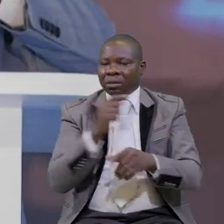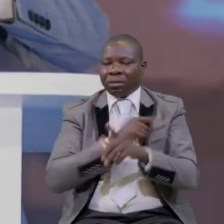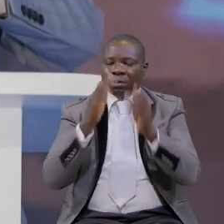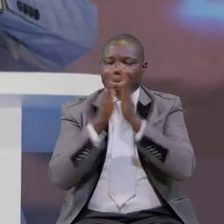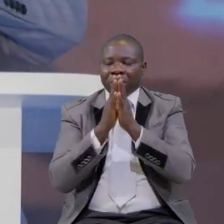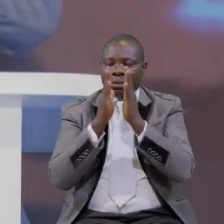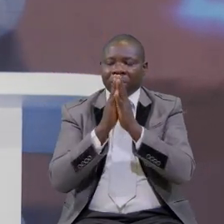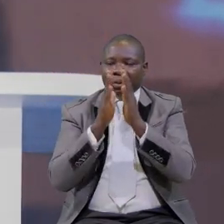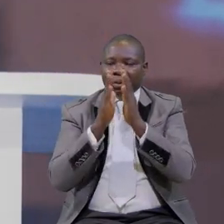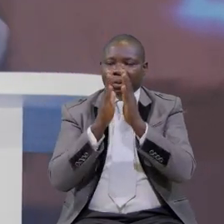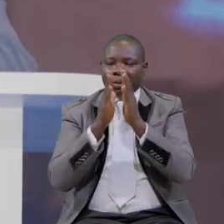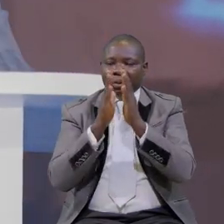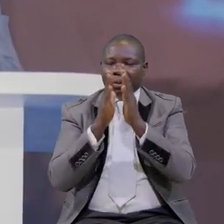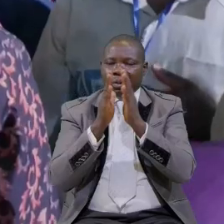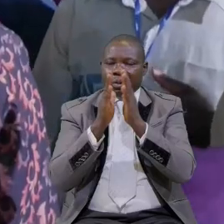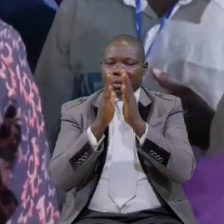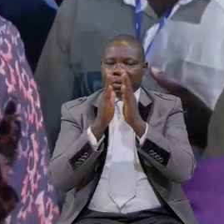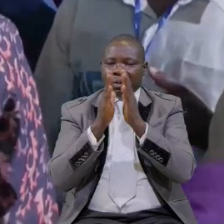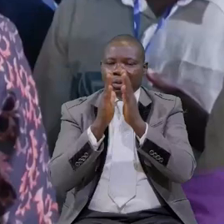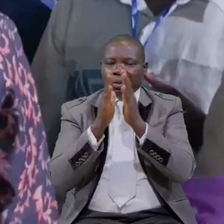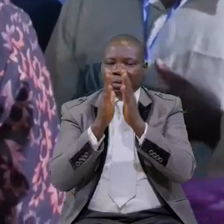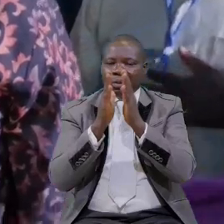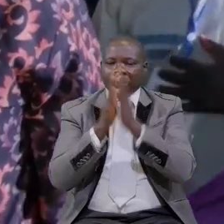Parle au Seigneur, parle au Seigneur.